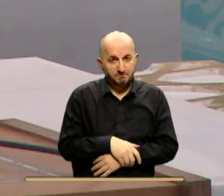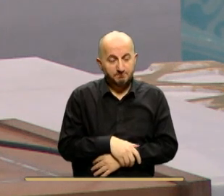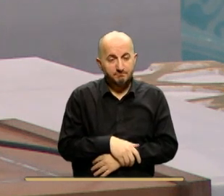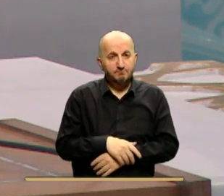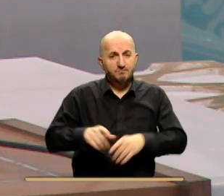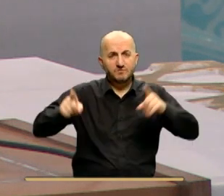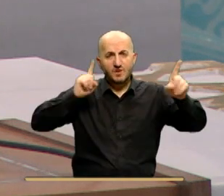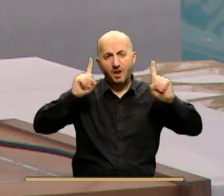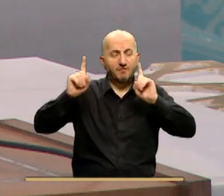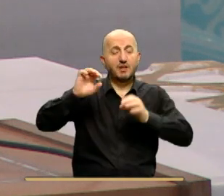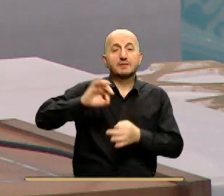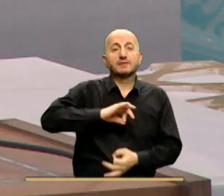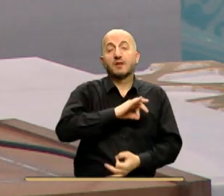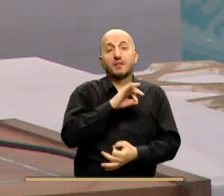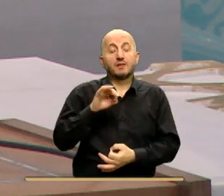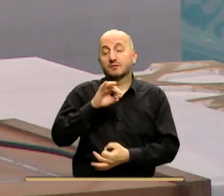dava insanları da